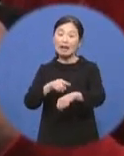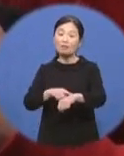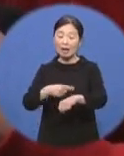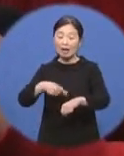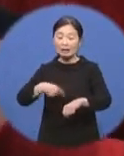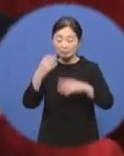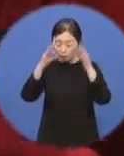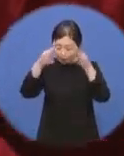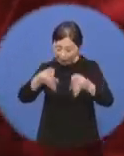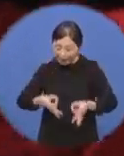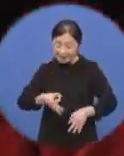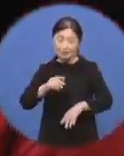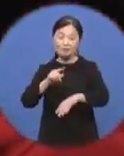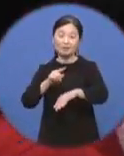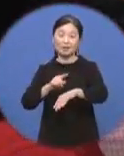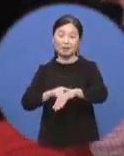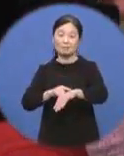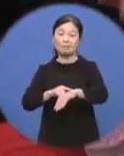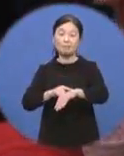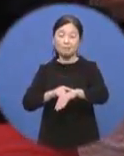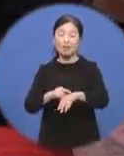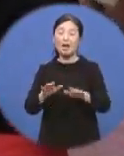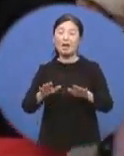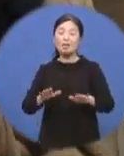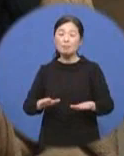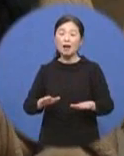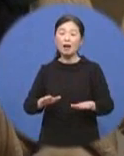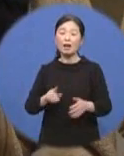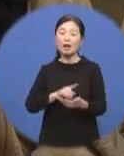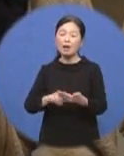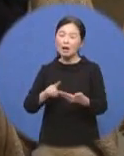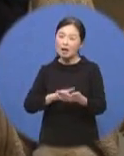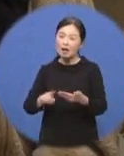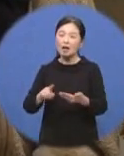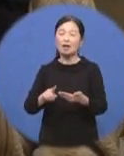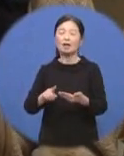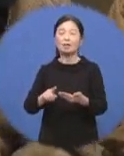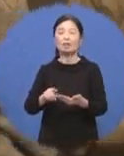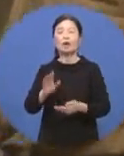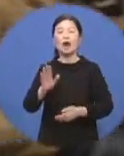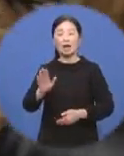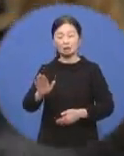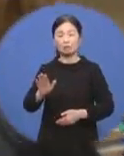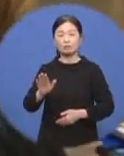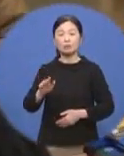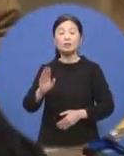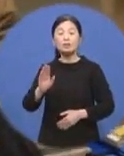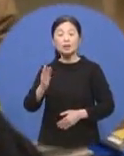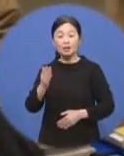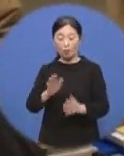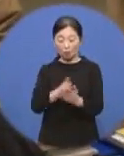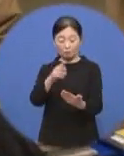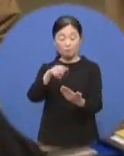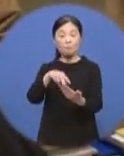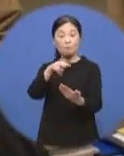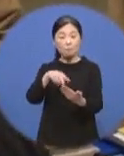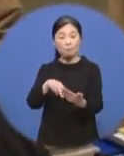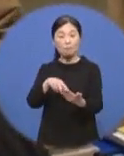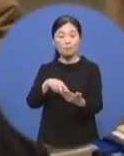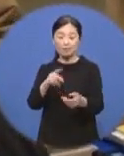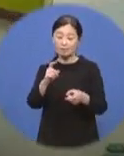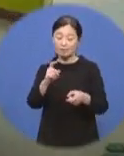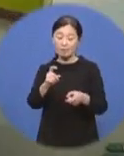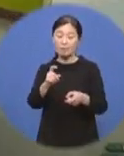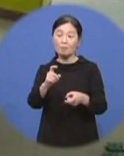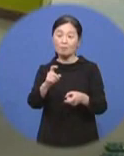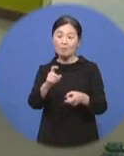やっぱりね、今データ、ネットとかでいろんな情報ありますが、たくさんの本から言葉を受け取ることでなんか心が豊か